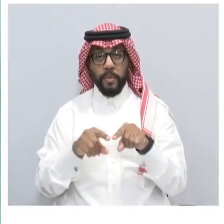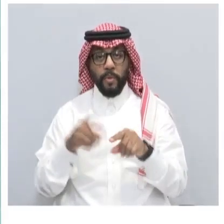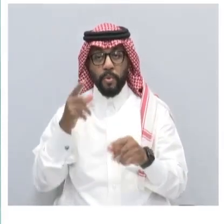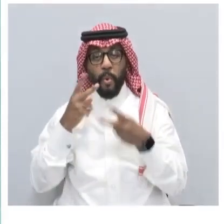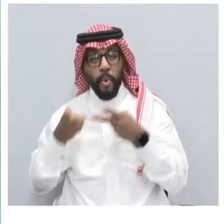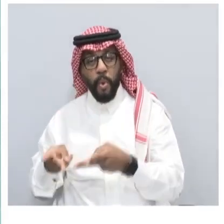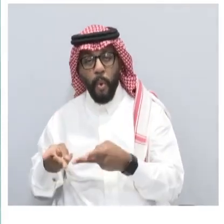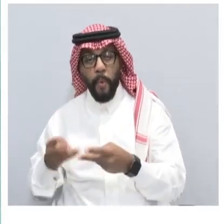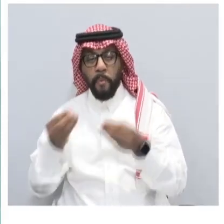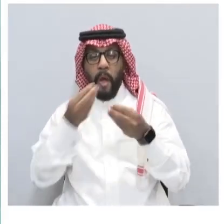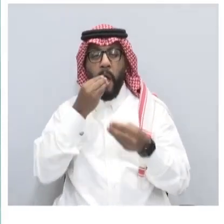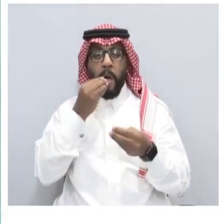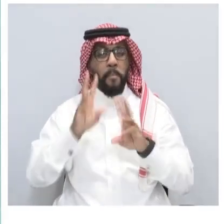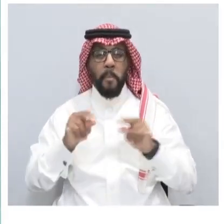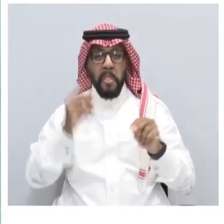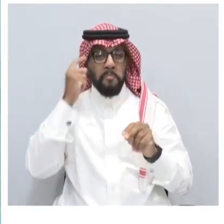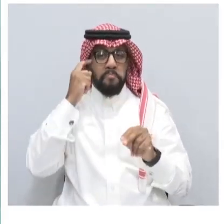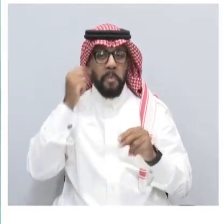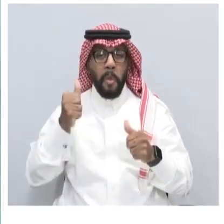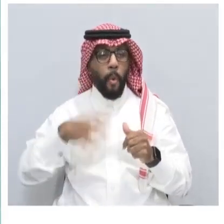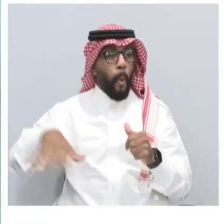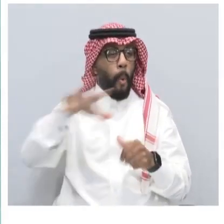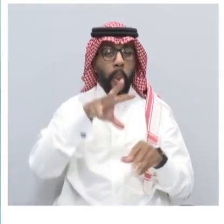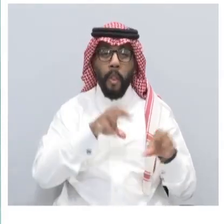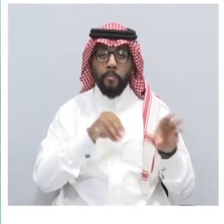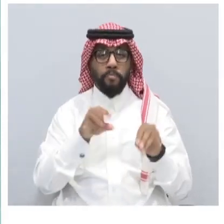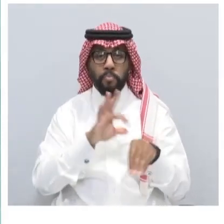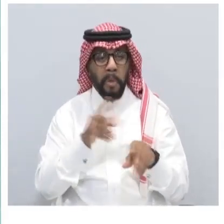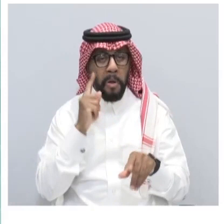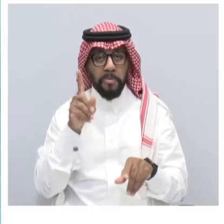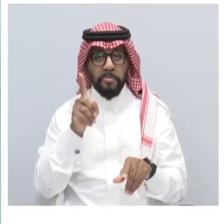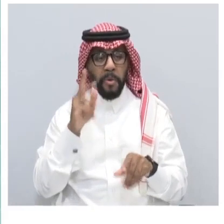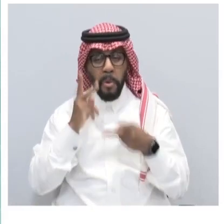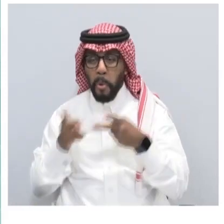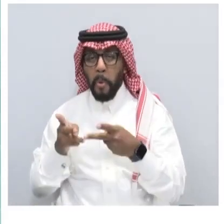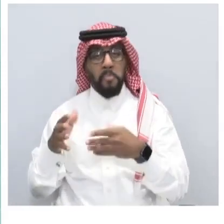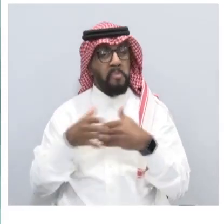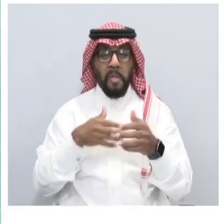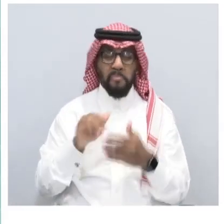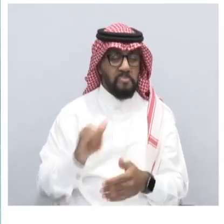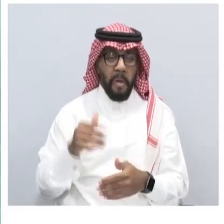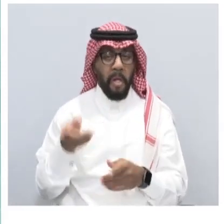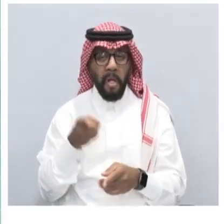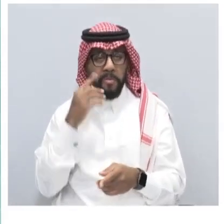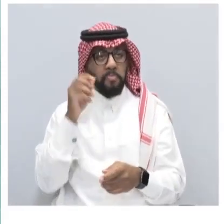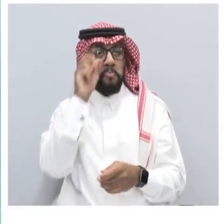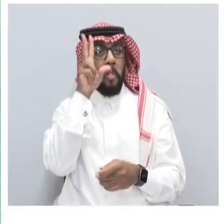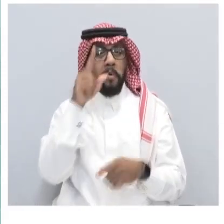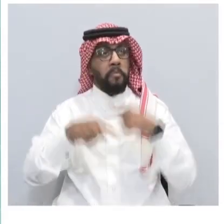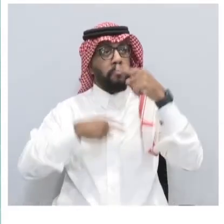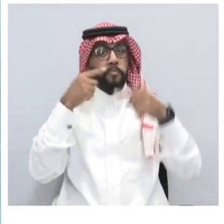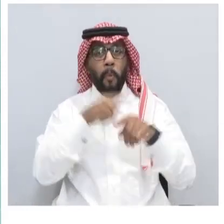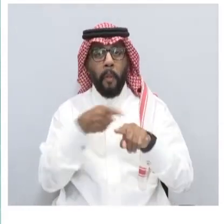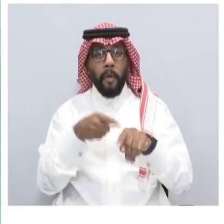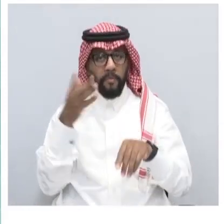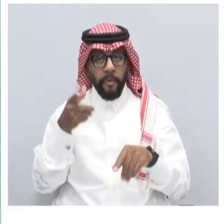بمثابه غذاء للدماغ ولكن معظم الناس لا يدركون اهميته بوصفه الضروريا لحياه صحيه حيث ينعش